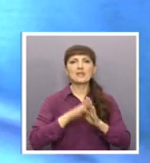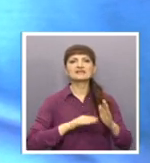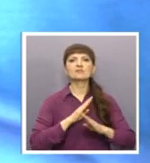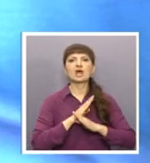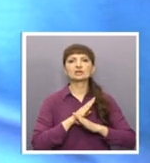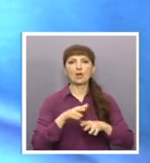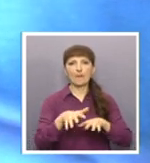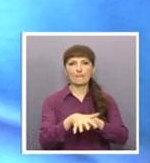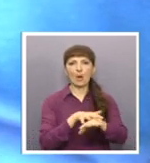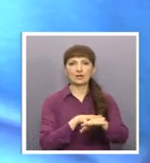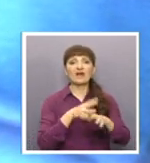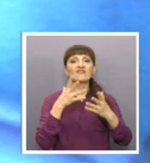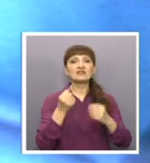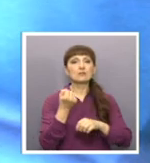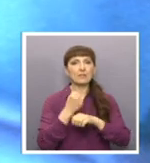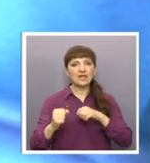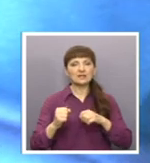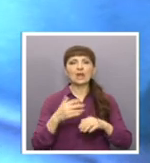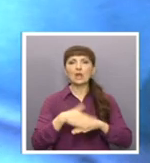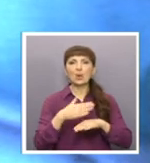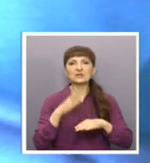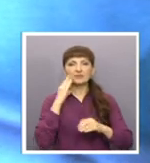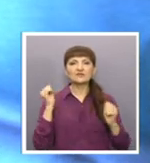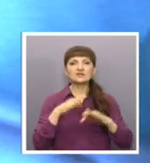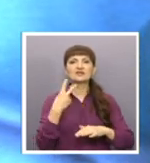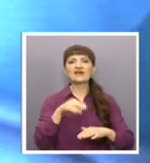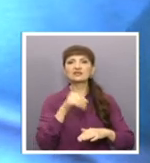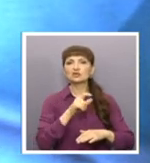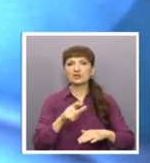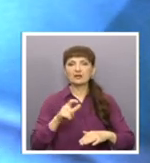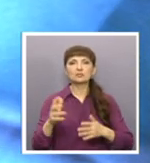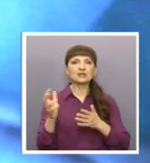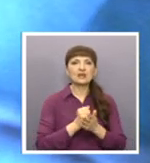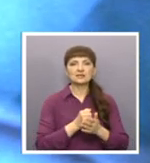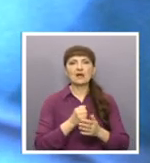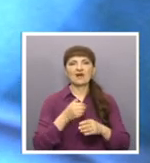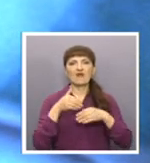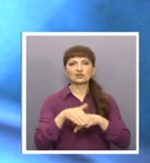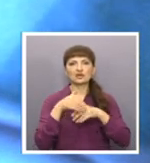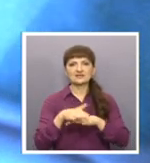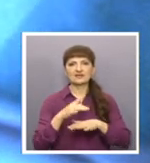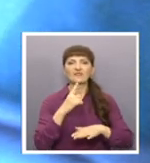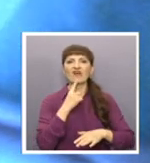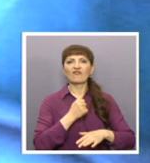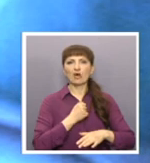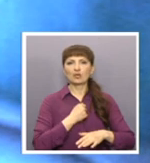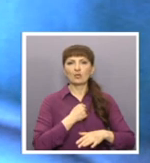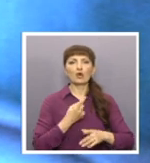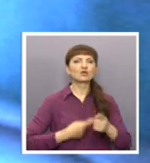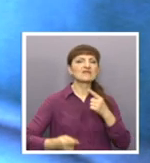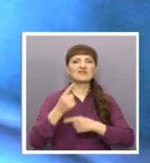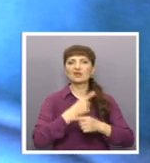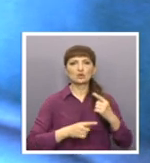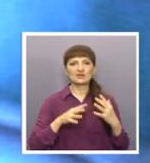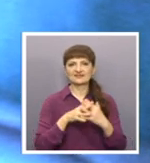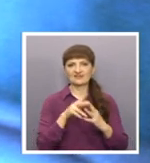В День Победы на улице Алматы вышли 20 тысяч человек, чтобы принять участие в победном шествии фронтовиков, которые так и не вернулись с